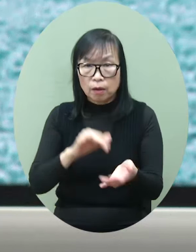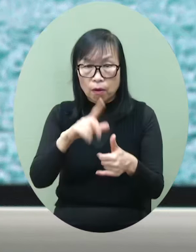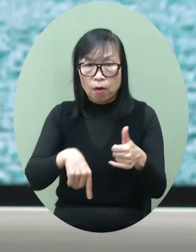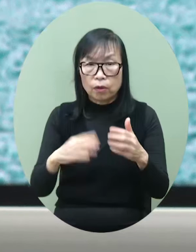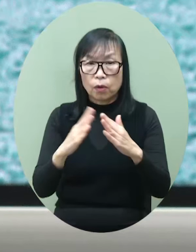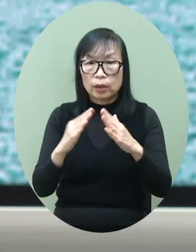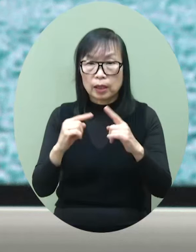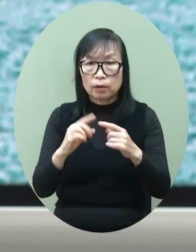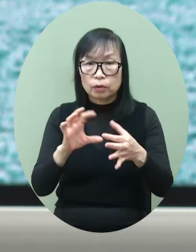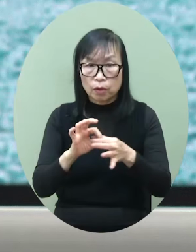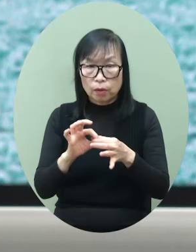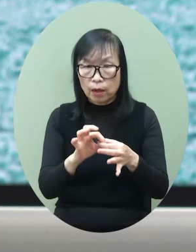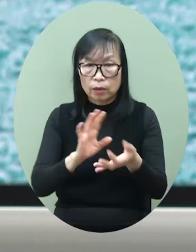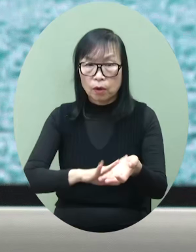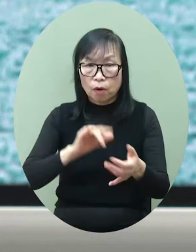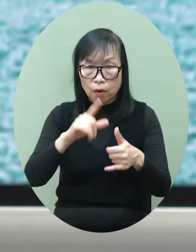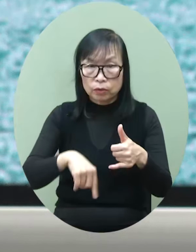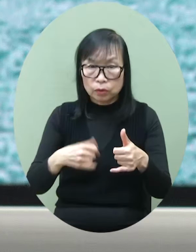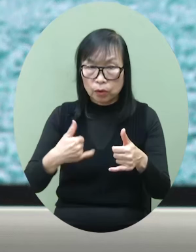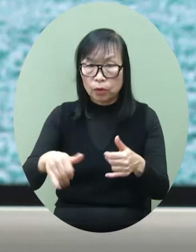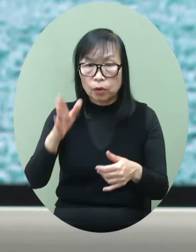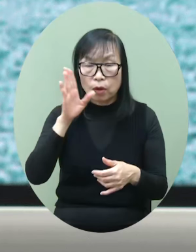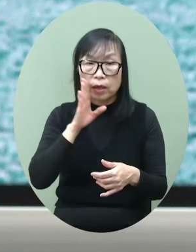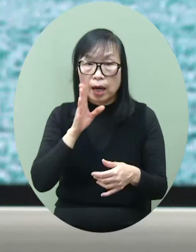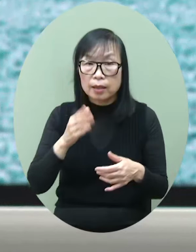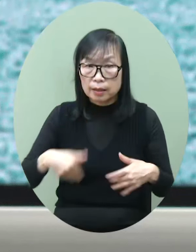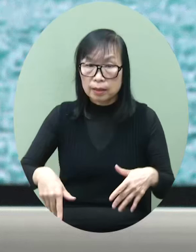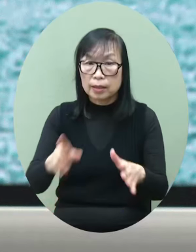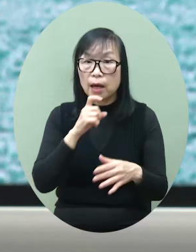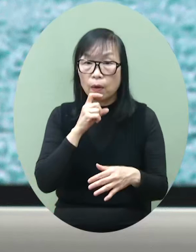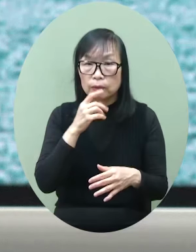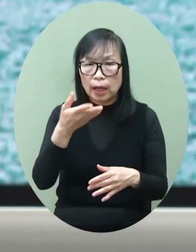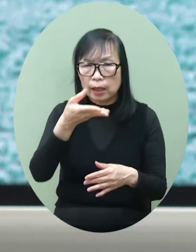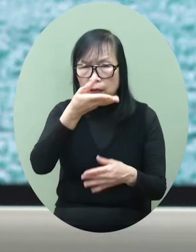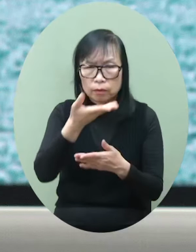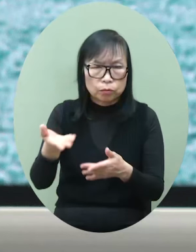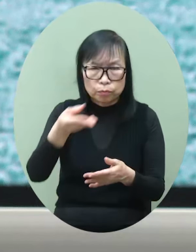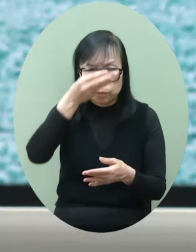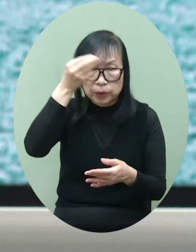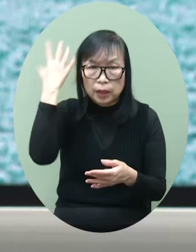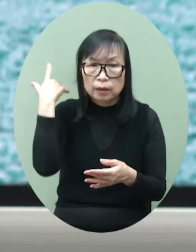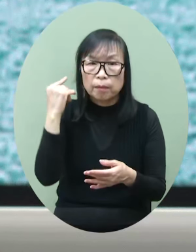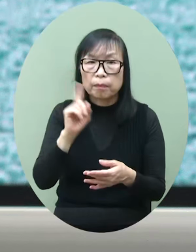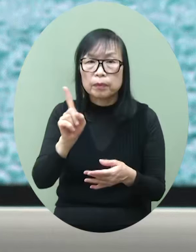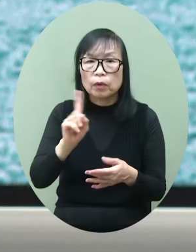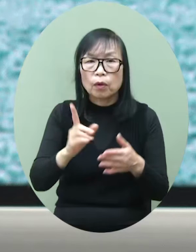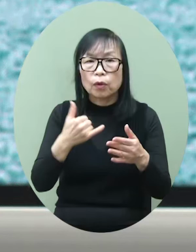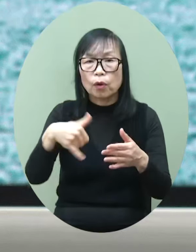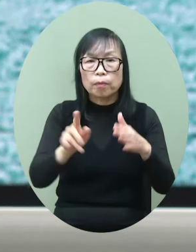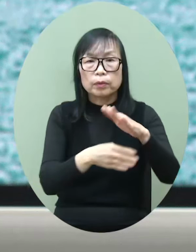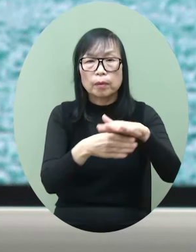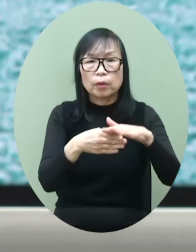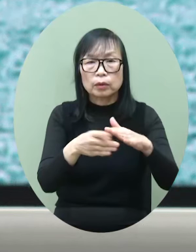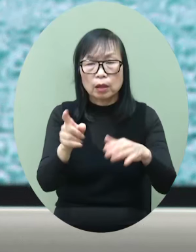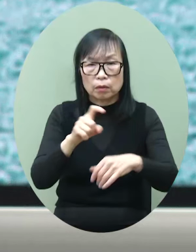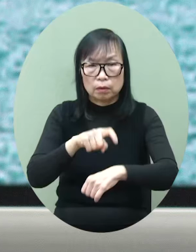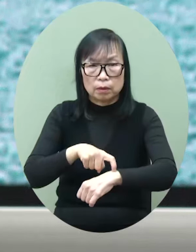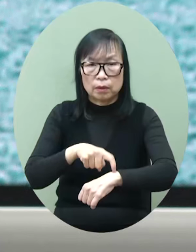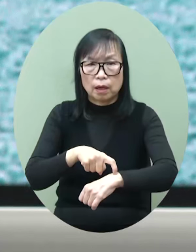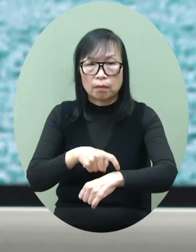即是相關個案都有去這個街市的但是大家都不記得去過哪個店時間就